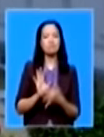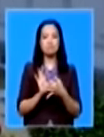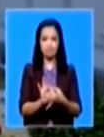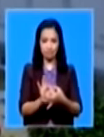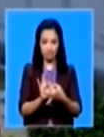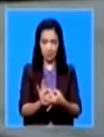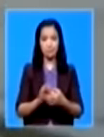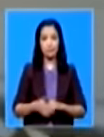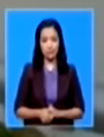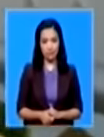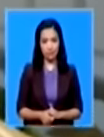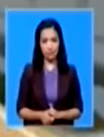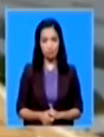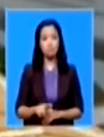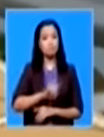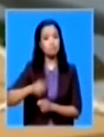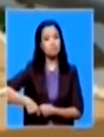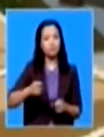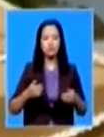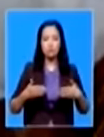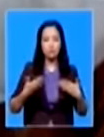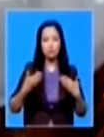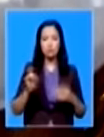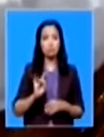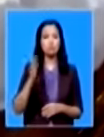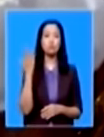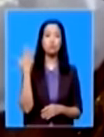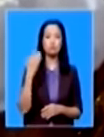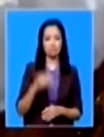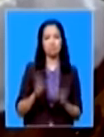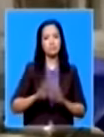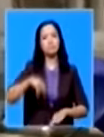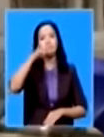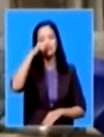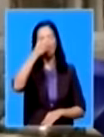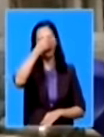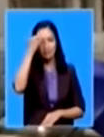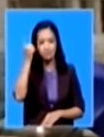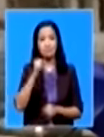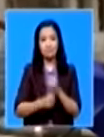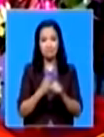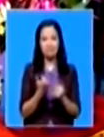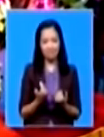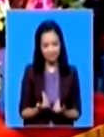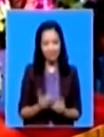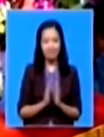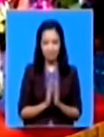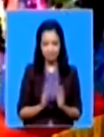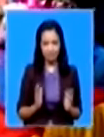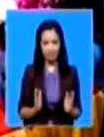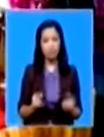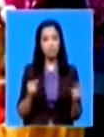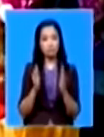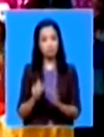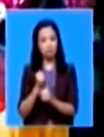มันไปการอะไรล่ะสงกรานต์สนุกสนานกันอย่างเดียวลืมความเป็นไทยปีนี้ต้องขอบคุณนะครับทั้งทาง